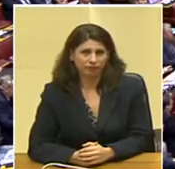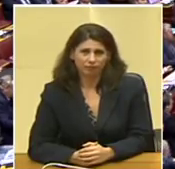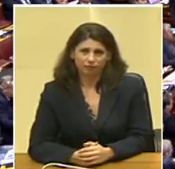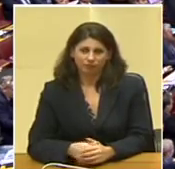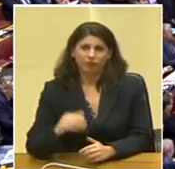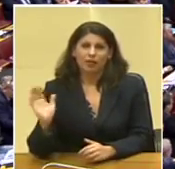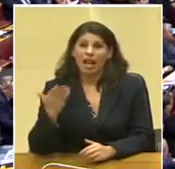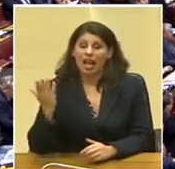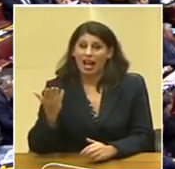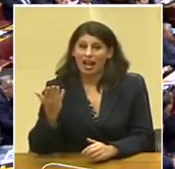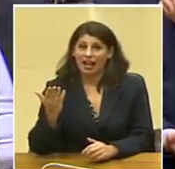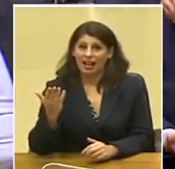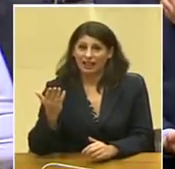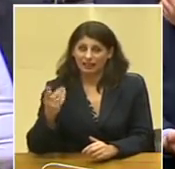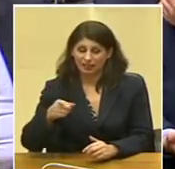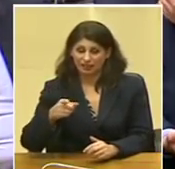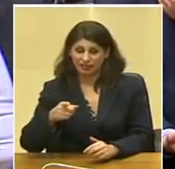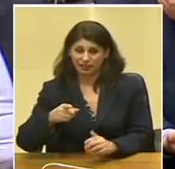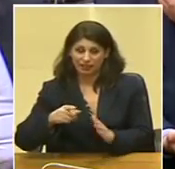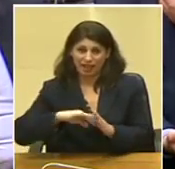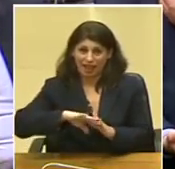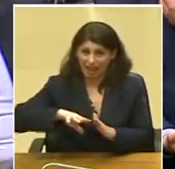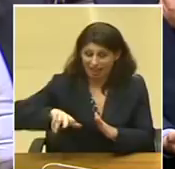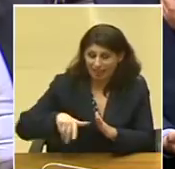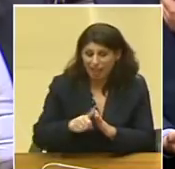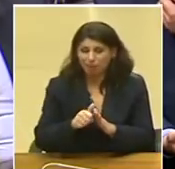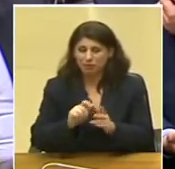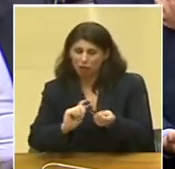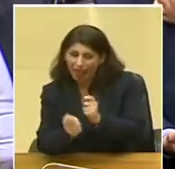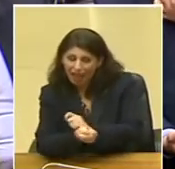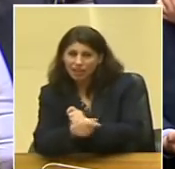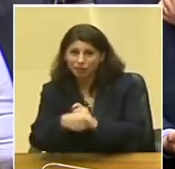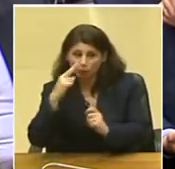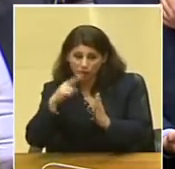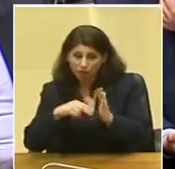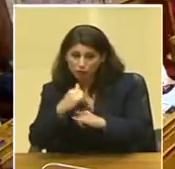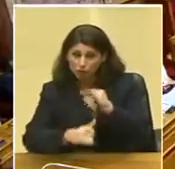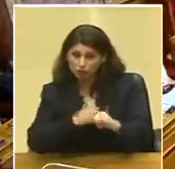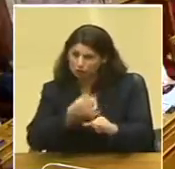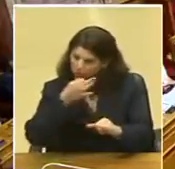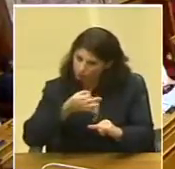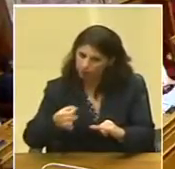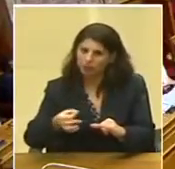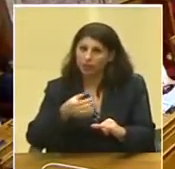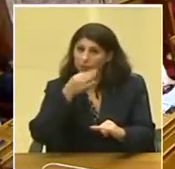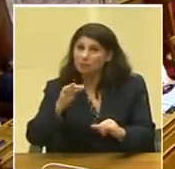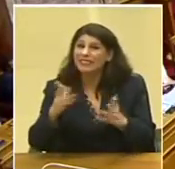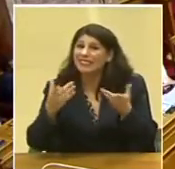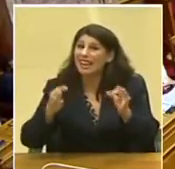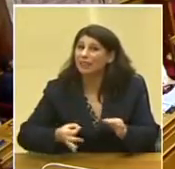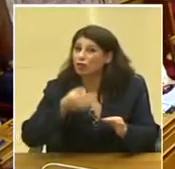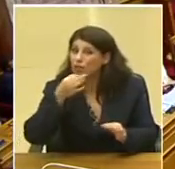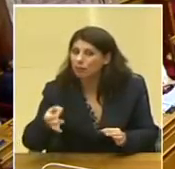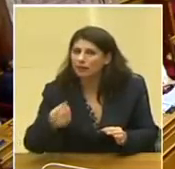Αν είναι λαθροχειρία αυτό που διαβάσαμε στο διαδίκτυο, κύριε Μητσοτάκη, να τοποθετηθείτε και να μας πείτε τι είπατε. Αλλά δεν